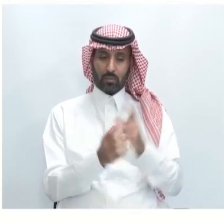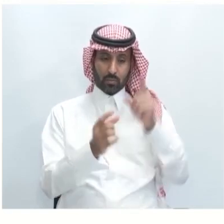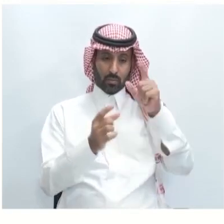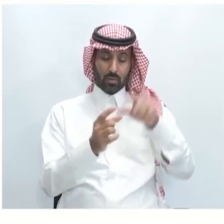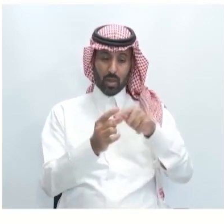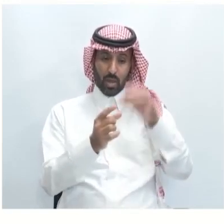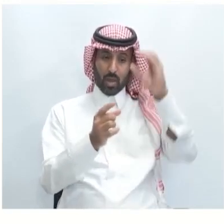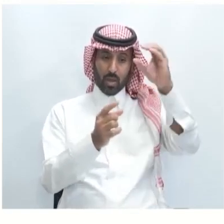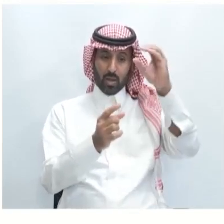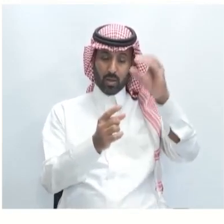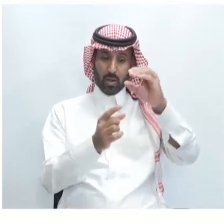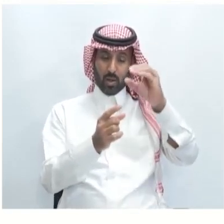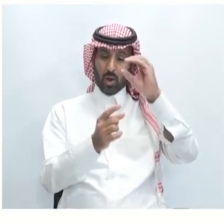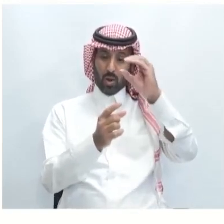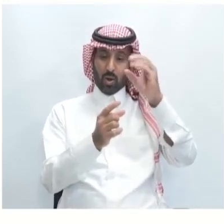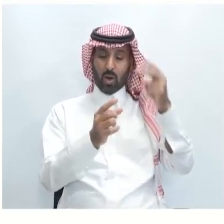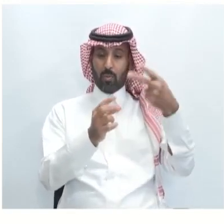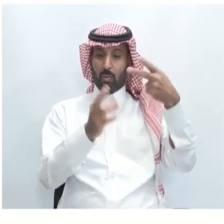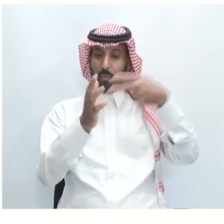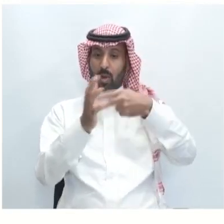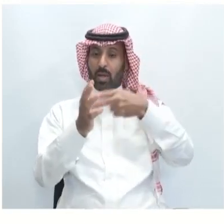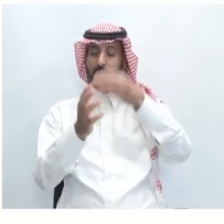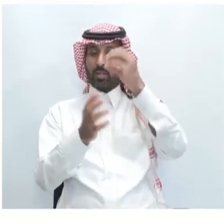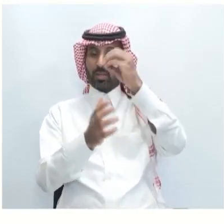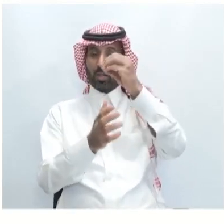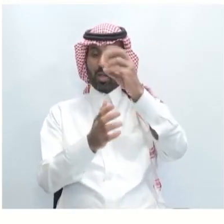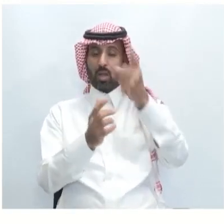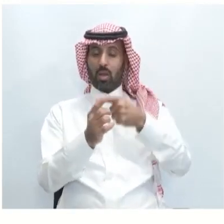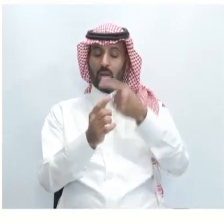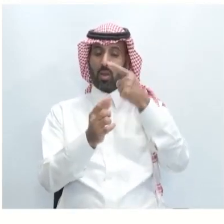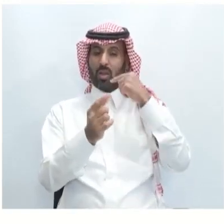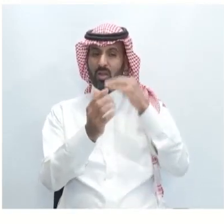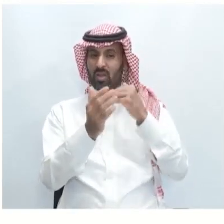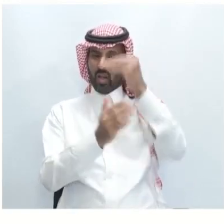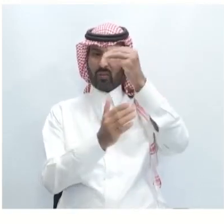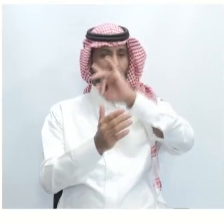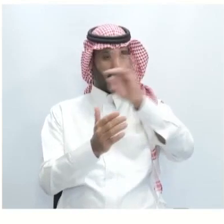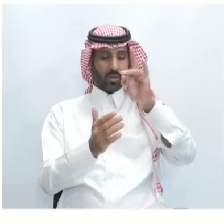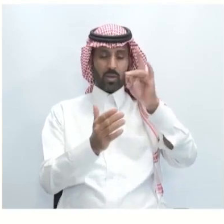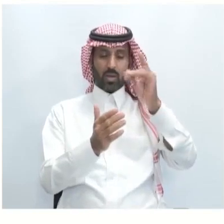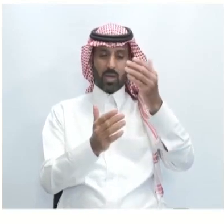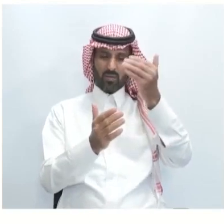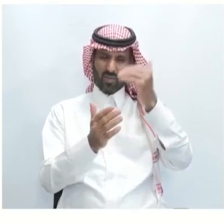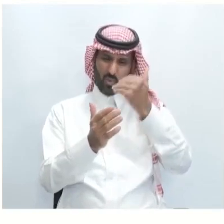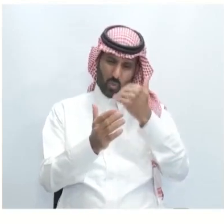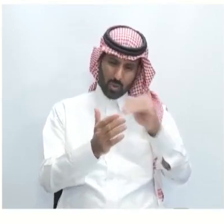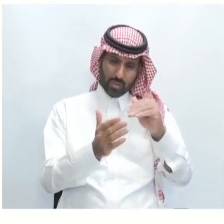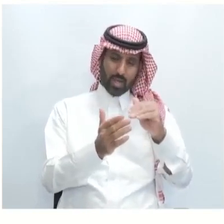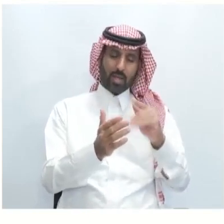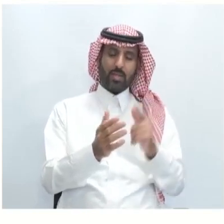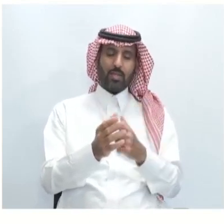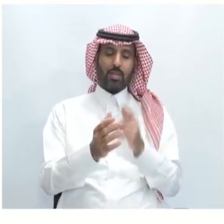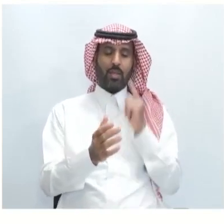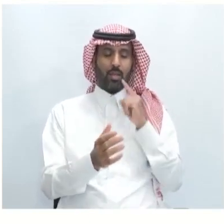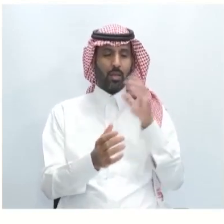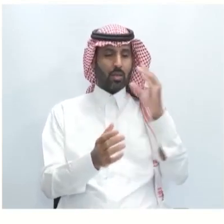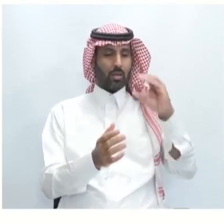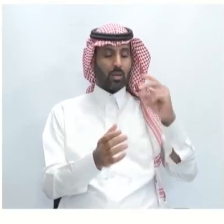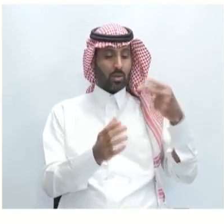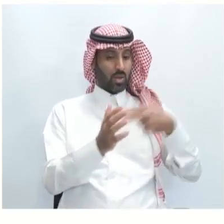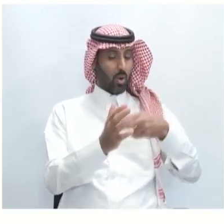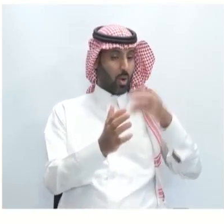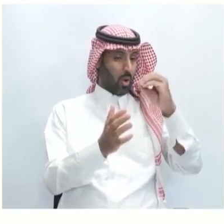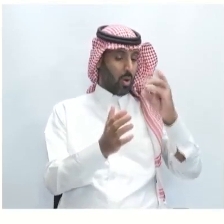تقع عينك عليه هو مجموعه الكربونيل لاحظ انها ليست طرفيه انما في الوسط اذا لاحظ موقعها